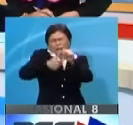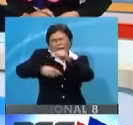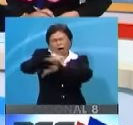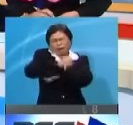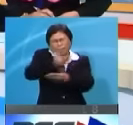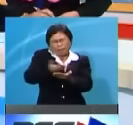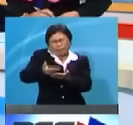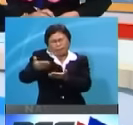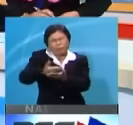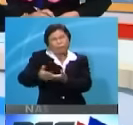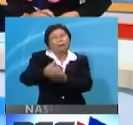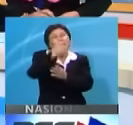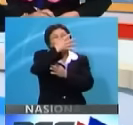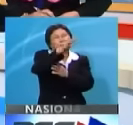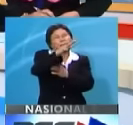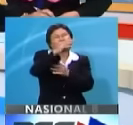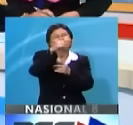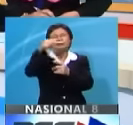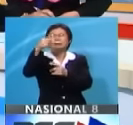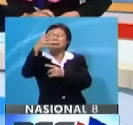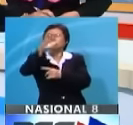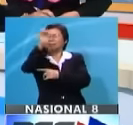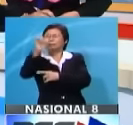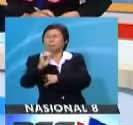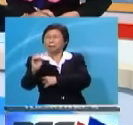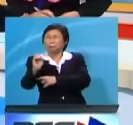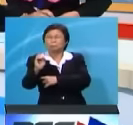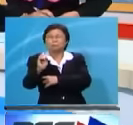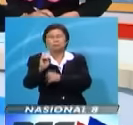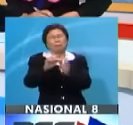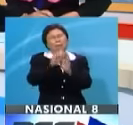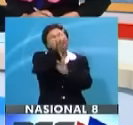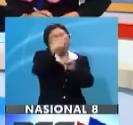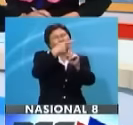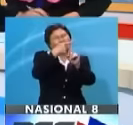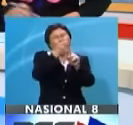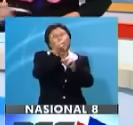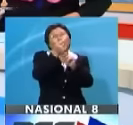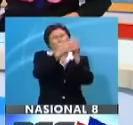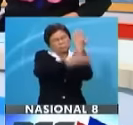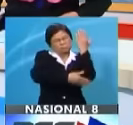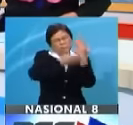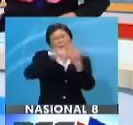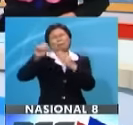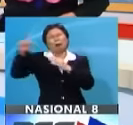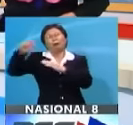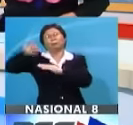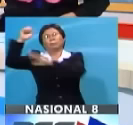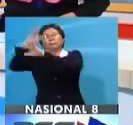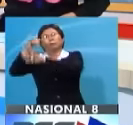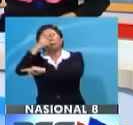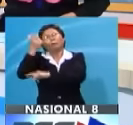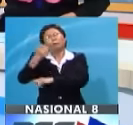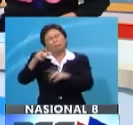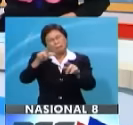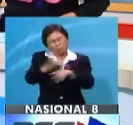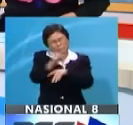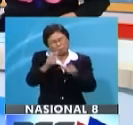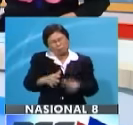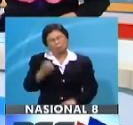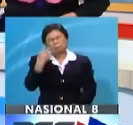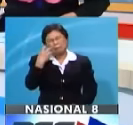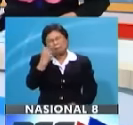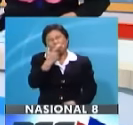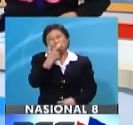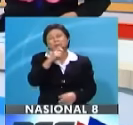lebih 5-15% lebih tinggi daripada harga di Semenanjung. Selain itu, pengguna juga sering kecewa kerana berhadapan dengan